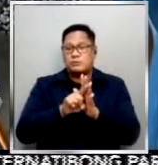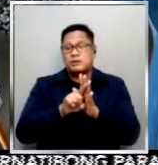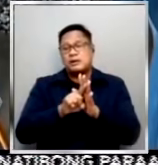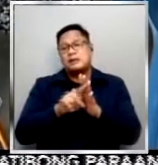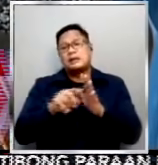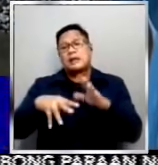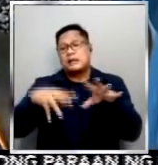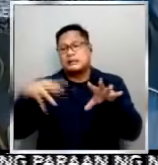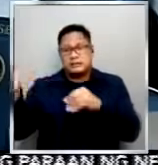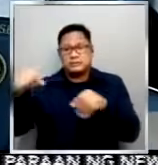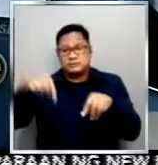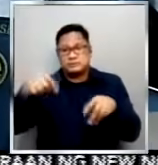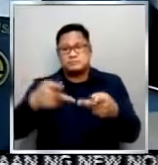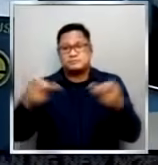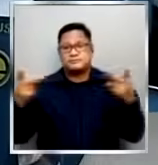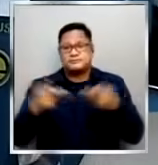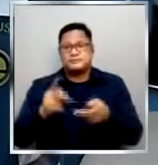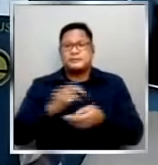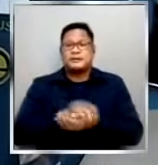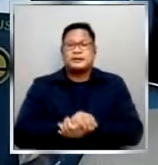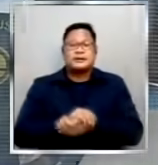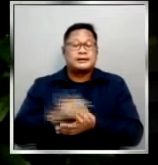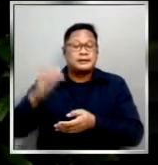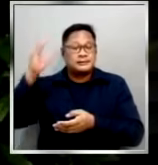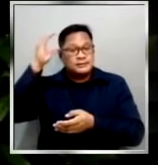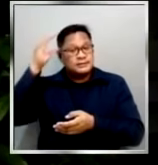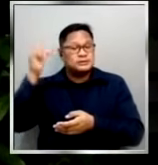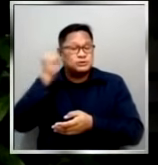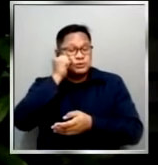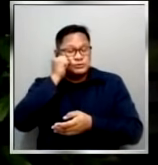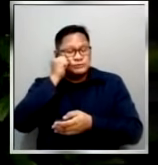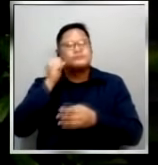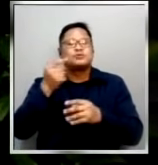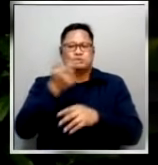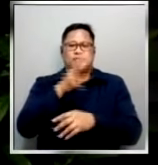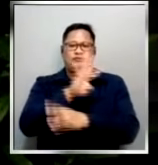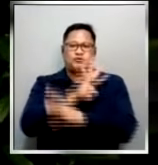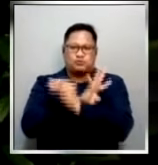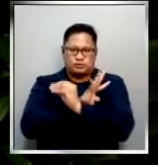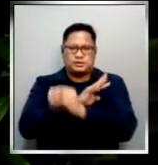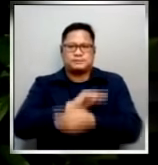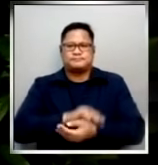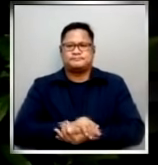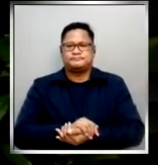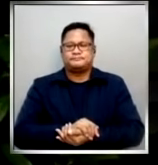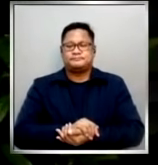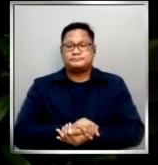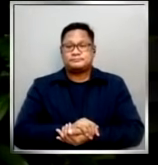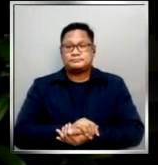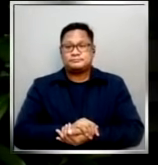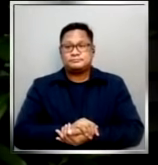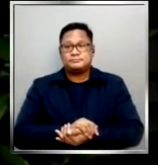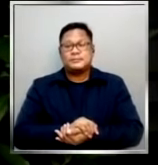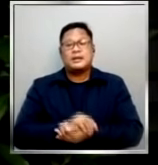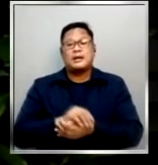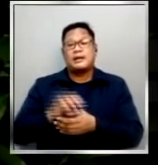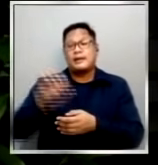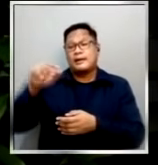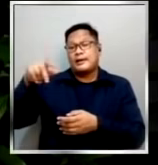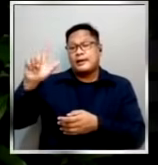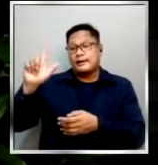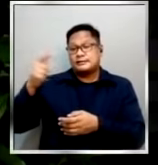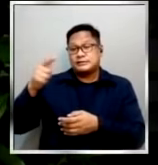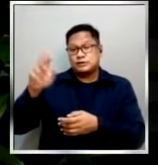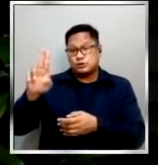Son, Nakatutok, 24 Oras. May paliwanag naman ang Pasig City LGU kaugnay sa pamigay nila ng